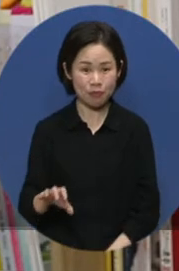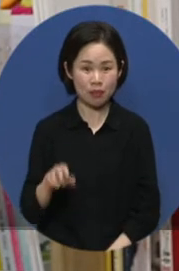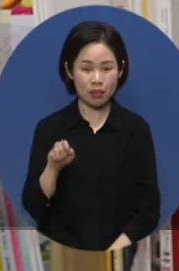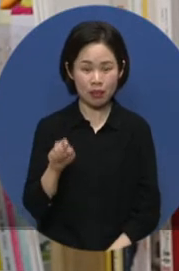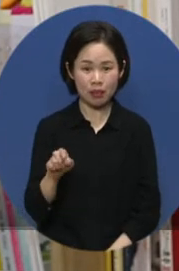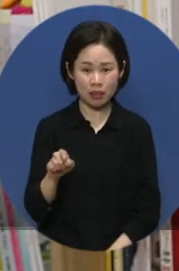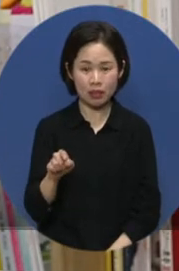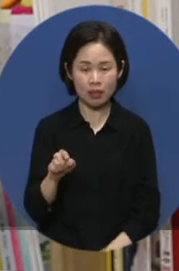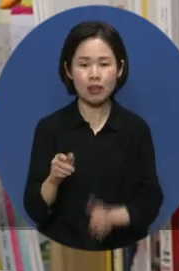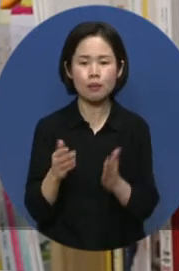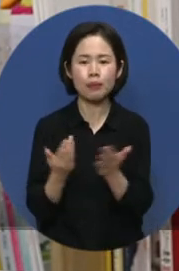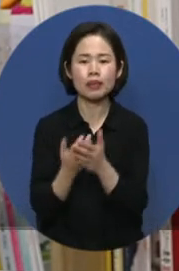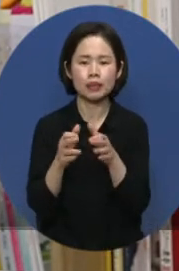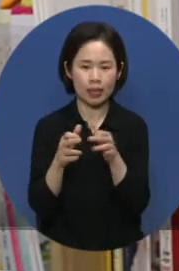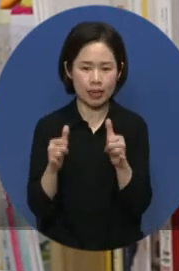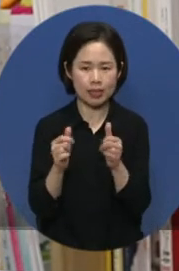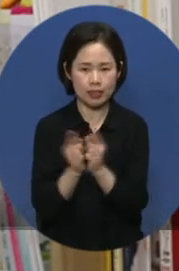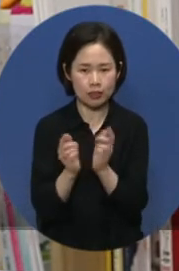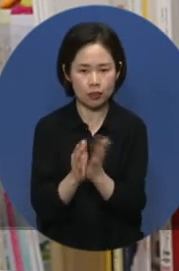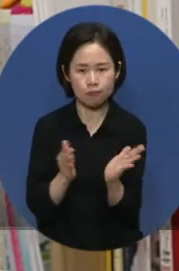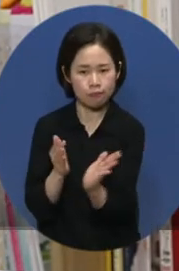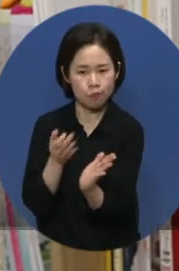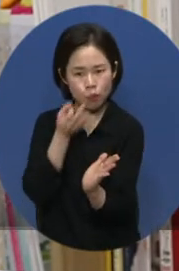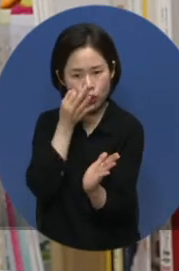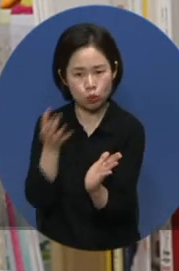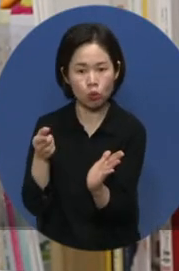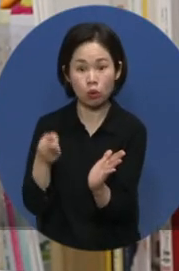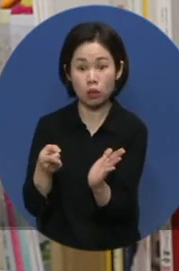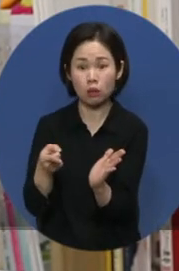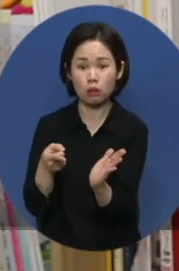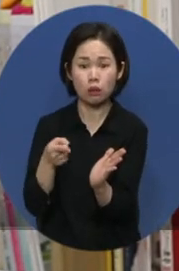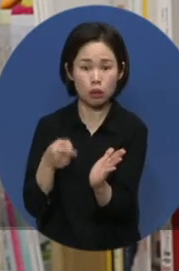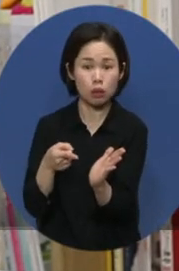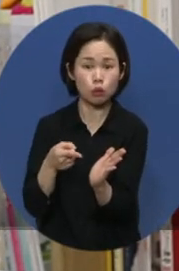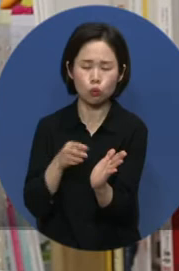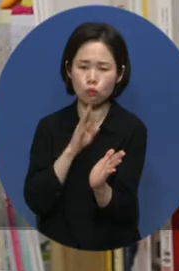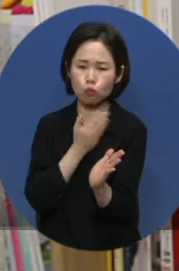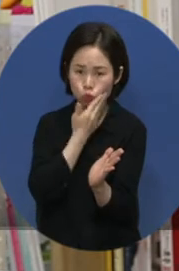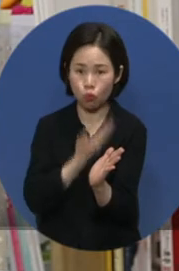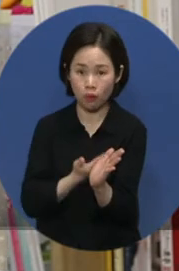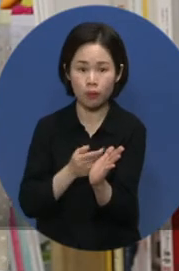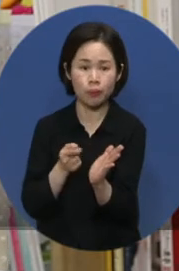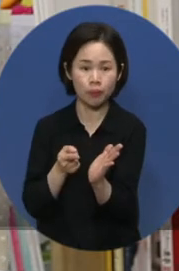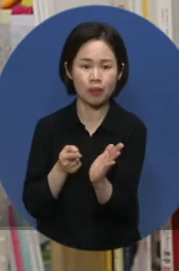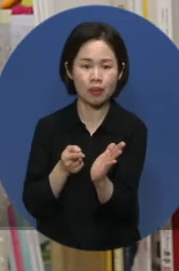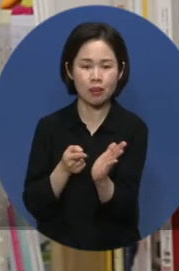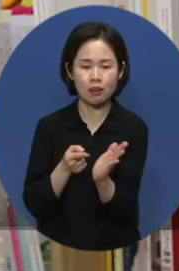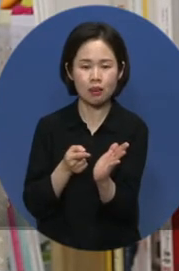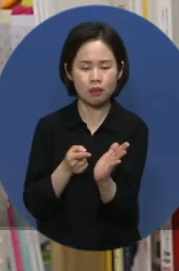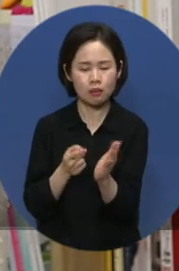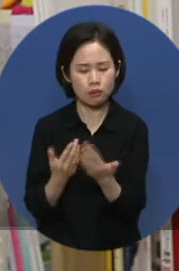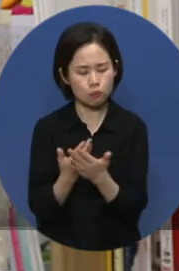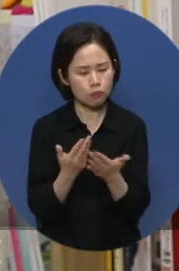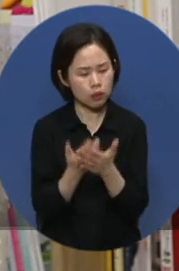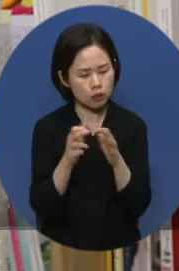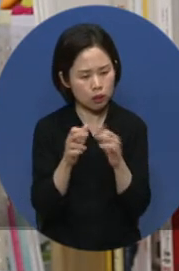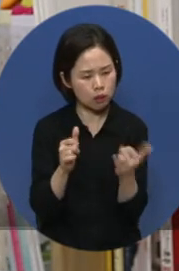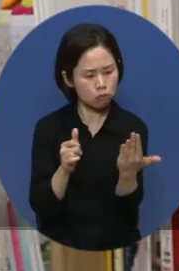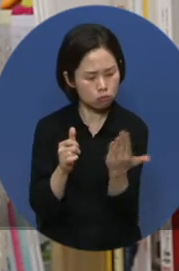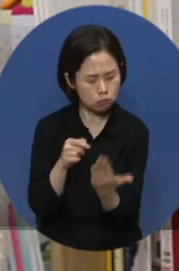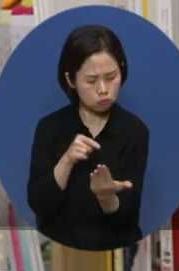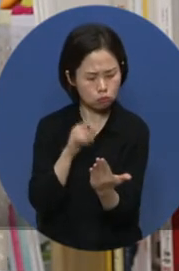당사자 감수를 받습니다. 이 과정이 저는 가장 중요하다고 생각을 하는데요. 실제 이 정보를 접할 발달장애인분들이